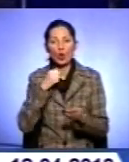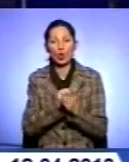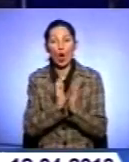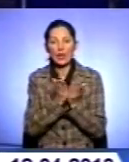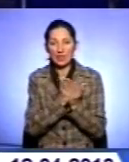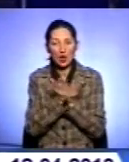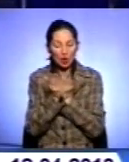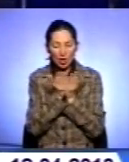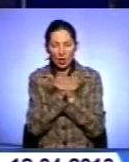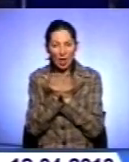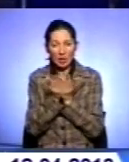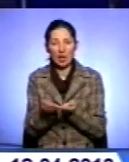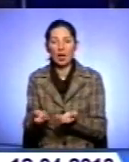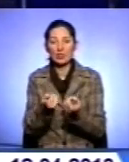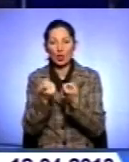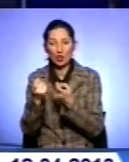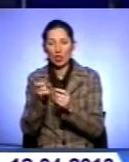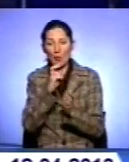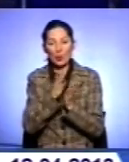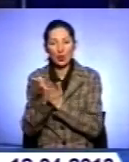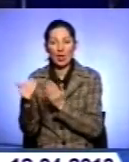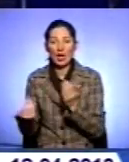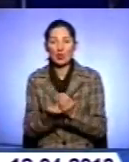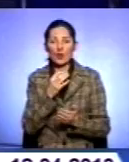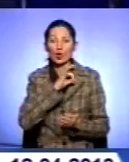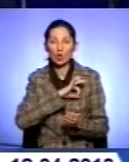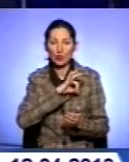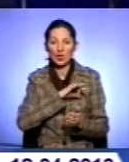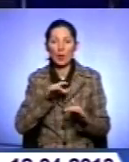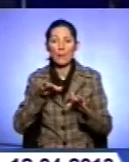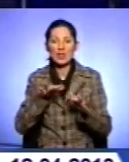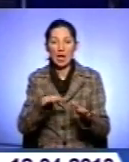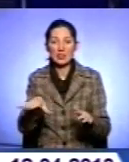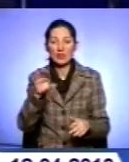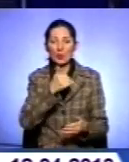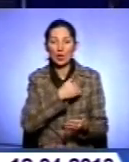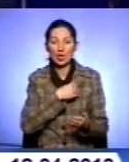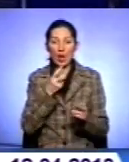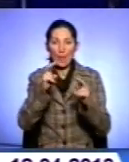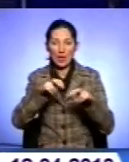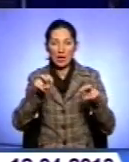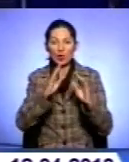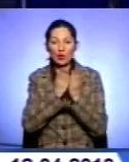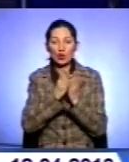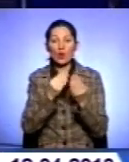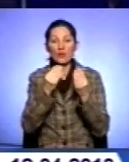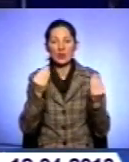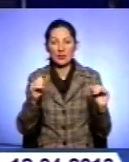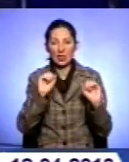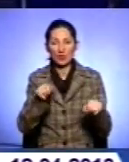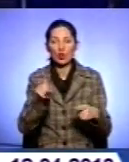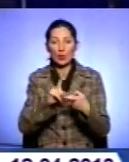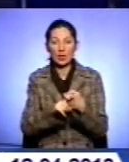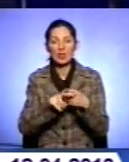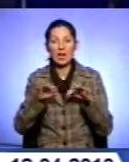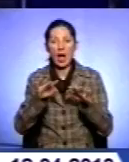читання, залучити до бібліотеки нових користувачів. Під час акції усі бажаючі переглянуть книжкові виставки, зможуть приєднатися